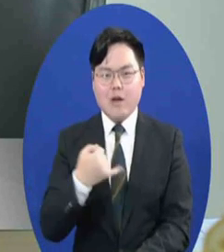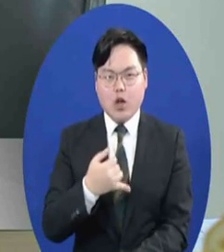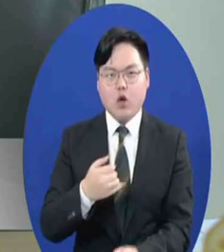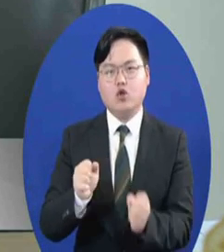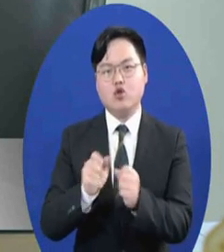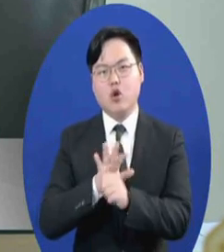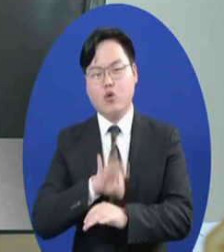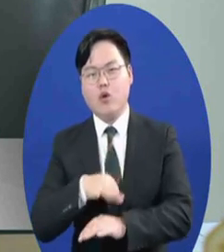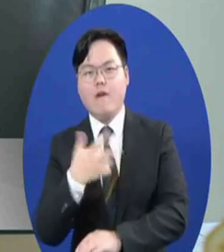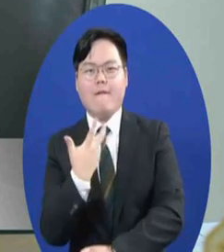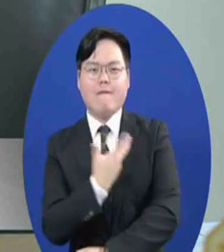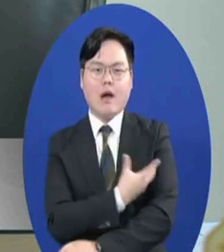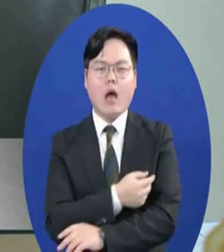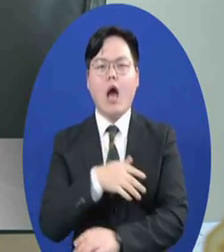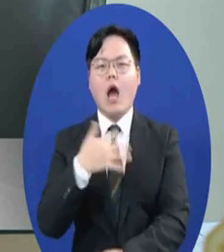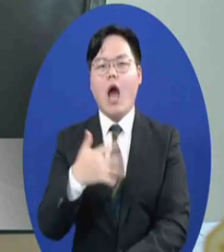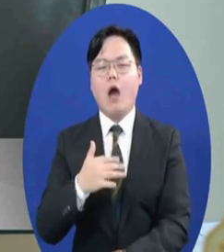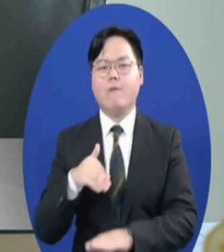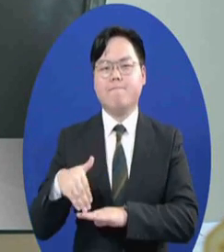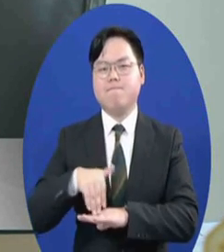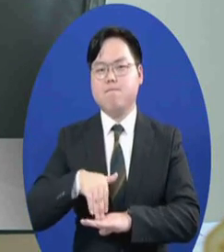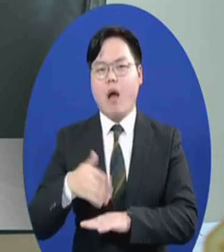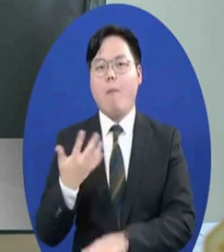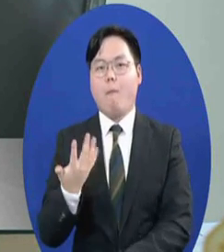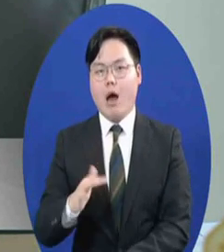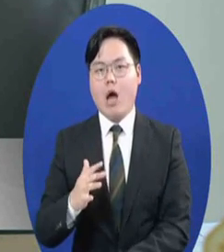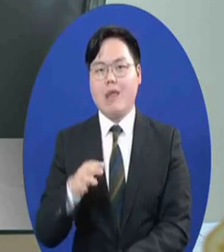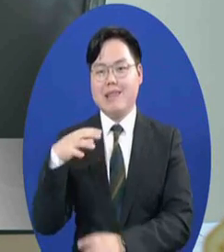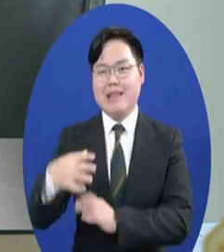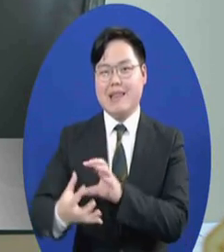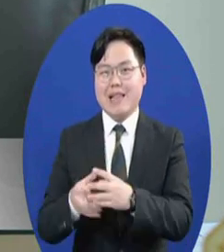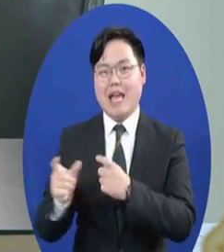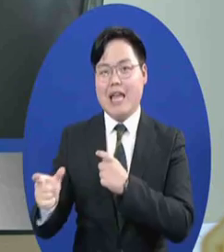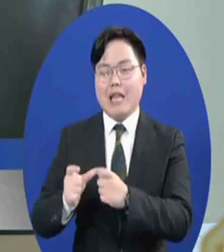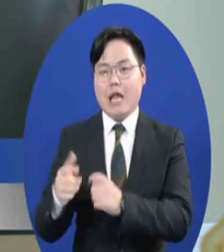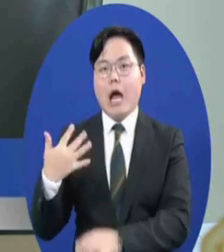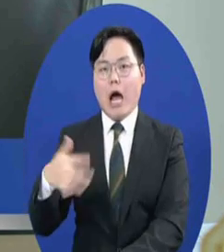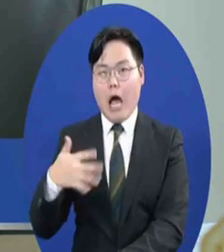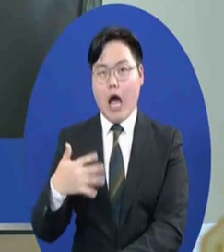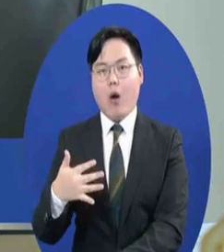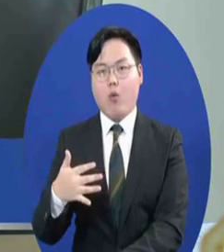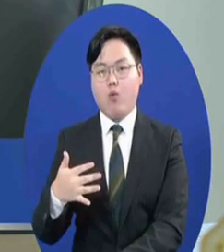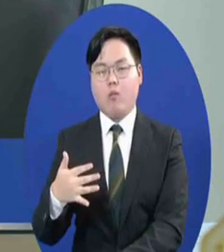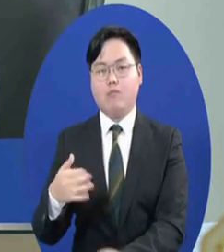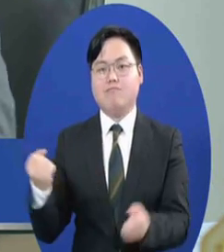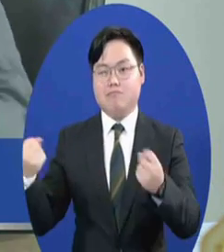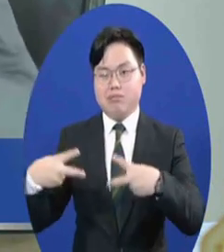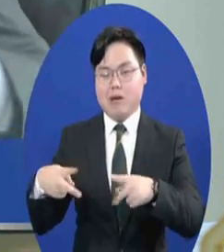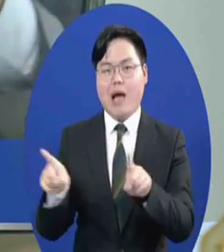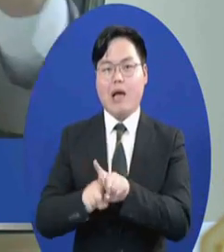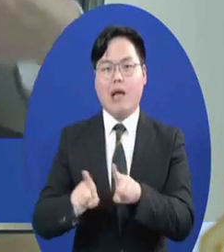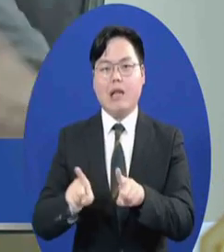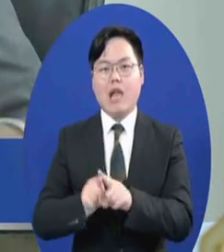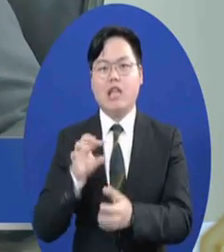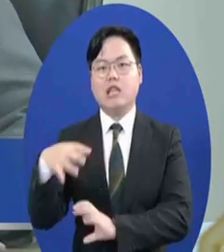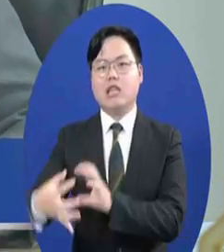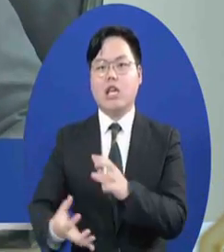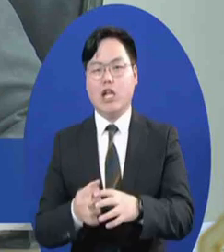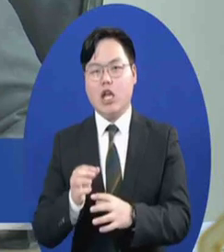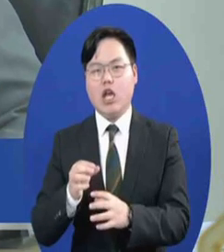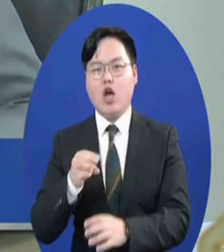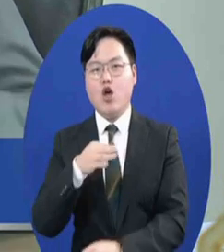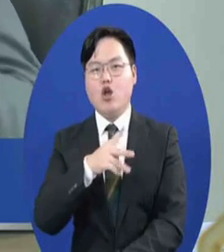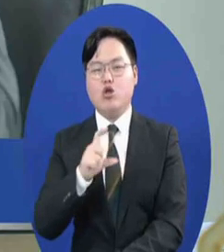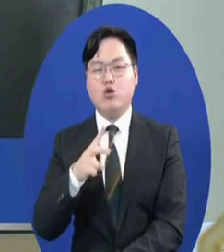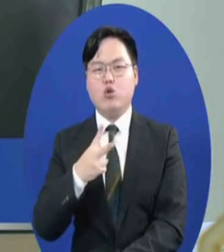болон вакцины энэ өвчин бас гайгүй тогтвордож ирэх юм бол дэлхийн эдийн засаг өөрөөр тогтворч байгаа юм. А үүнийгээ дагаад ирэх юм бол дэлхийн зах зээл дээр